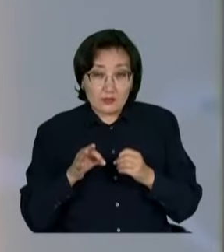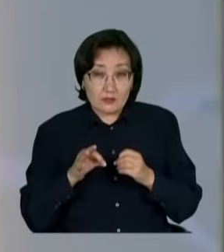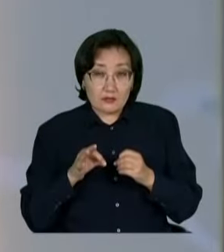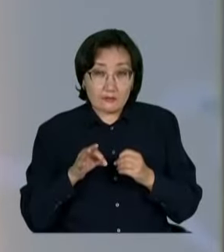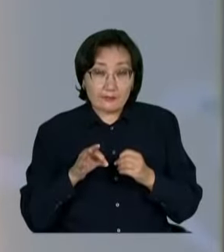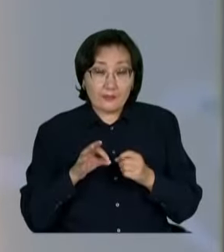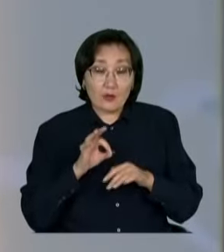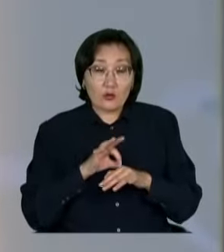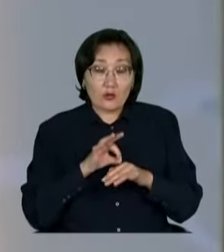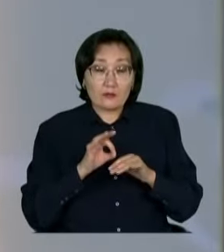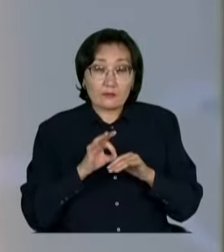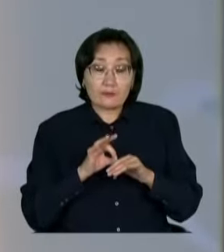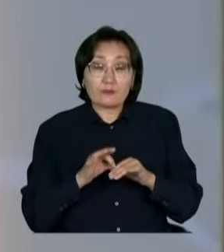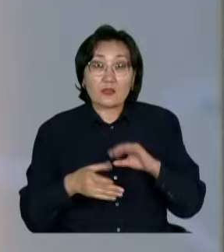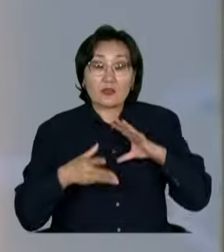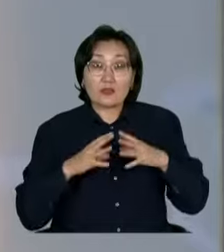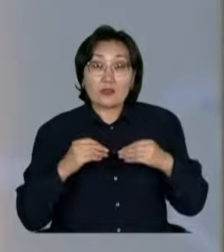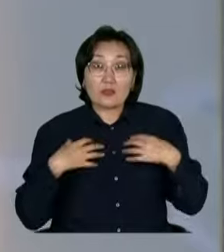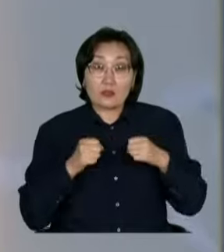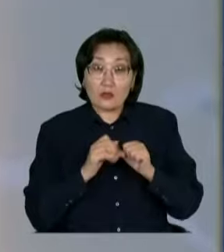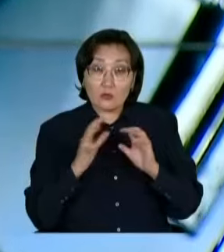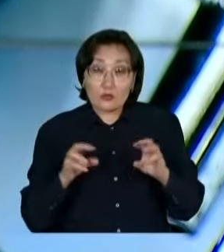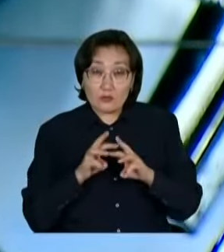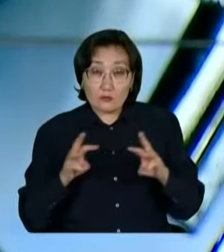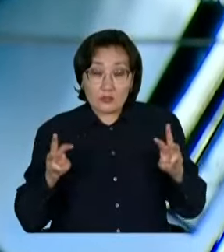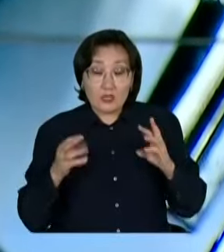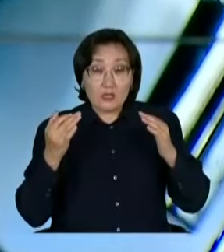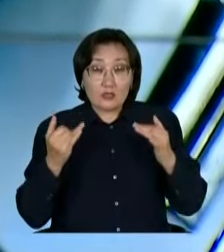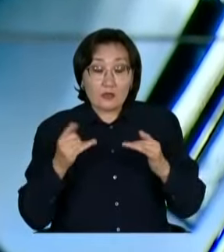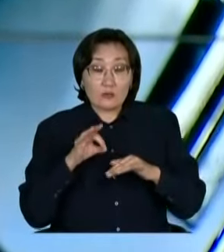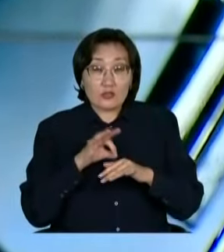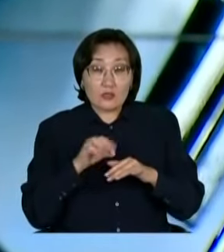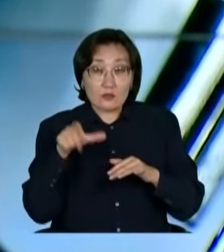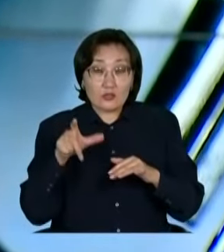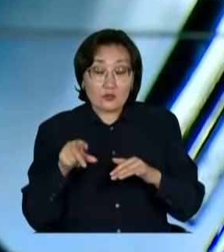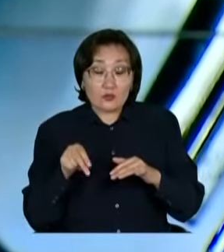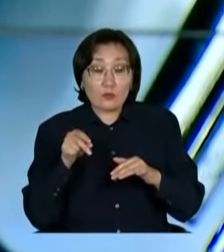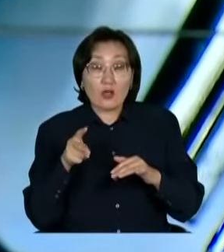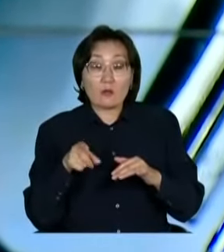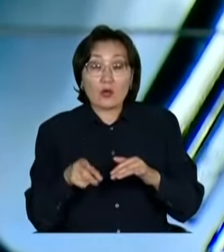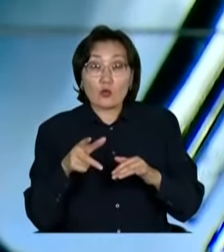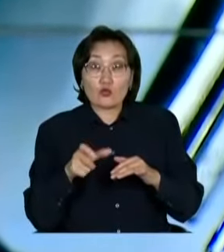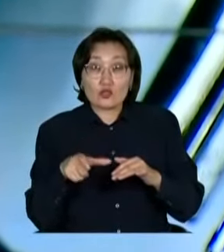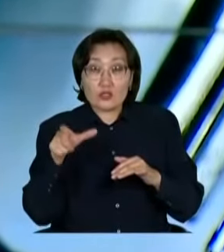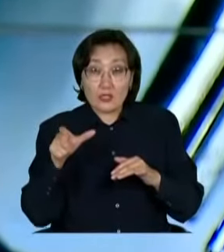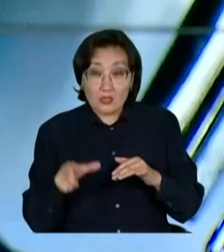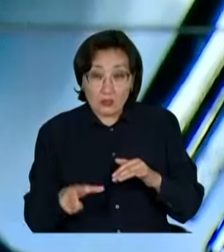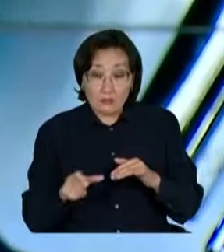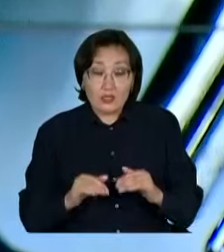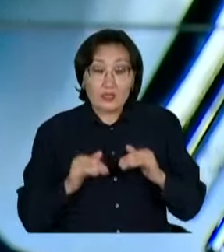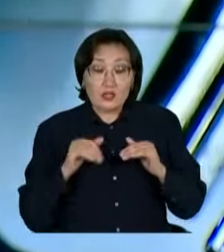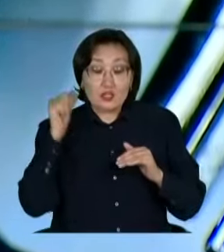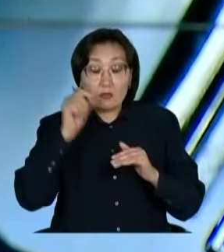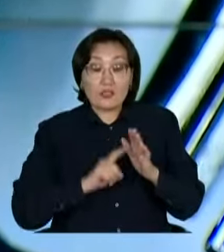отыр. Жалпы денсаулық сақтау министрлігі қазір науқастар саны 1300-ге жетіп қалды деп мәлімдеді, иә, жыл басынан